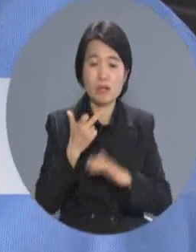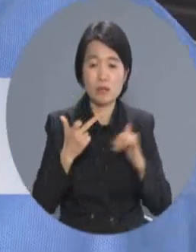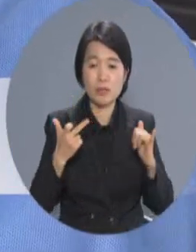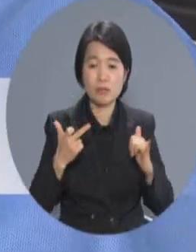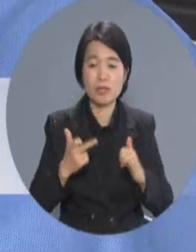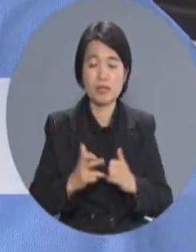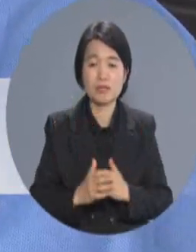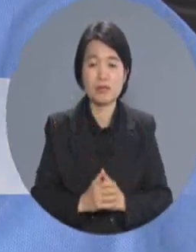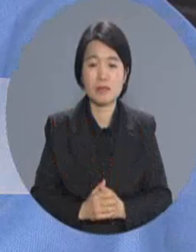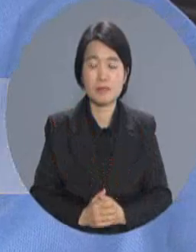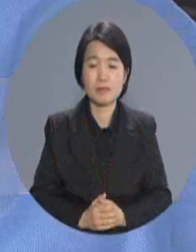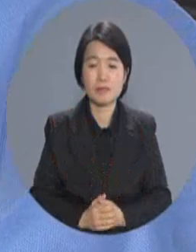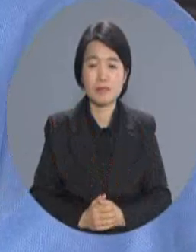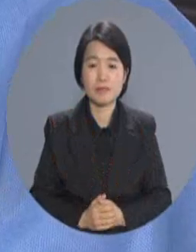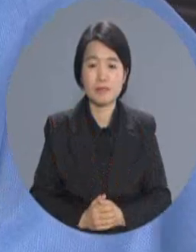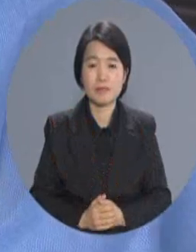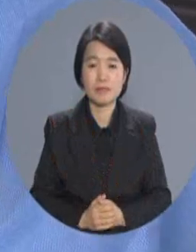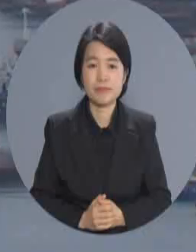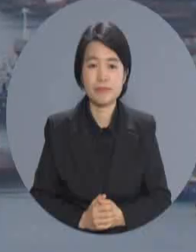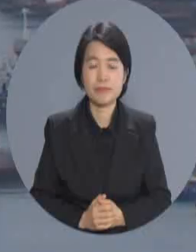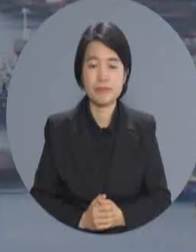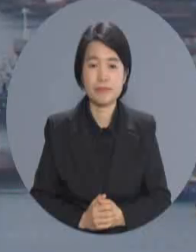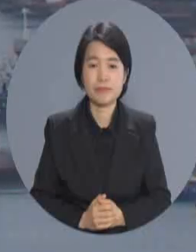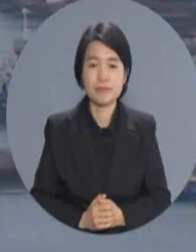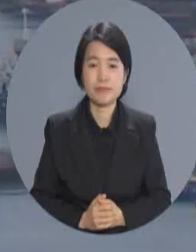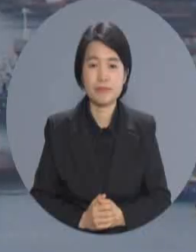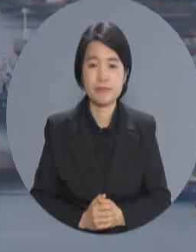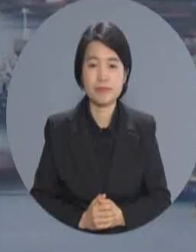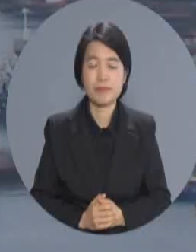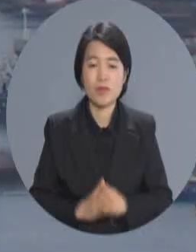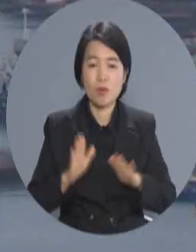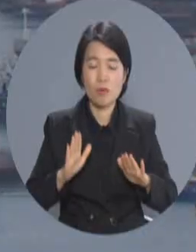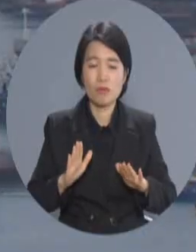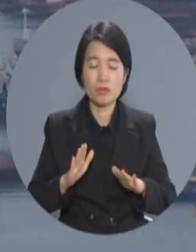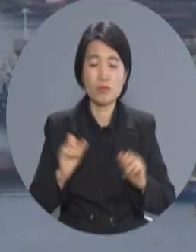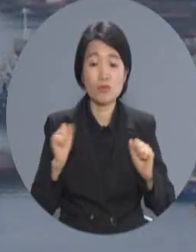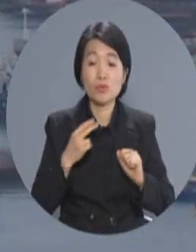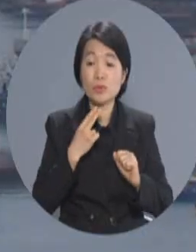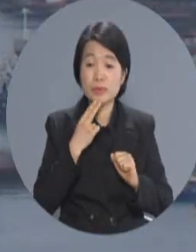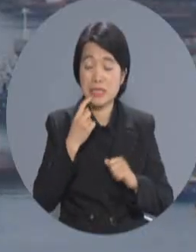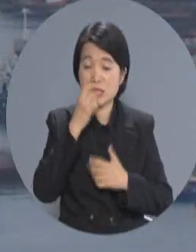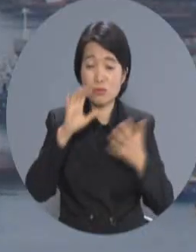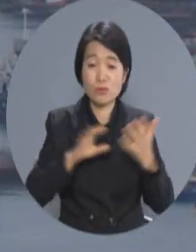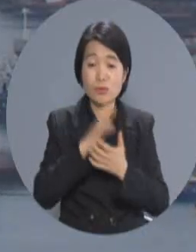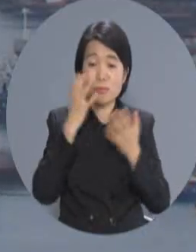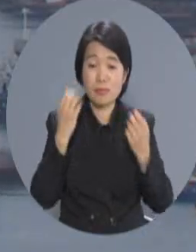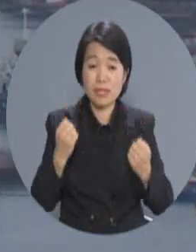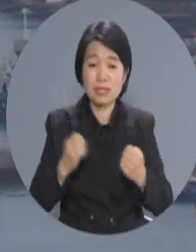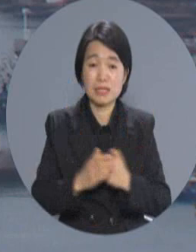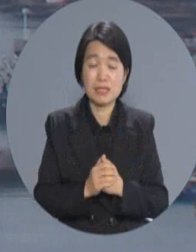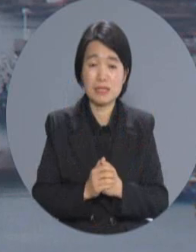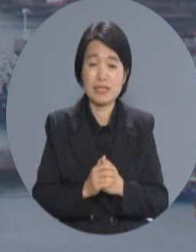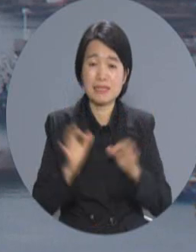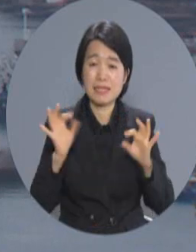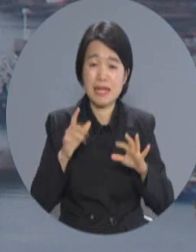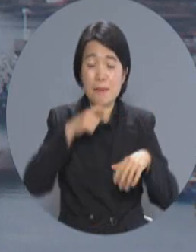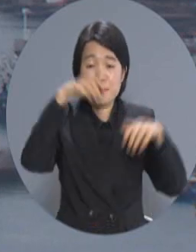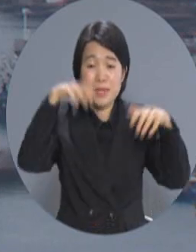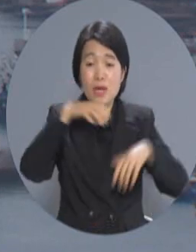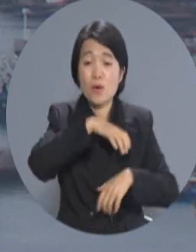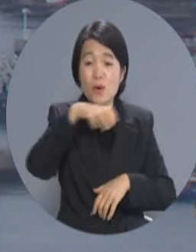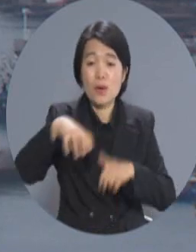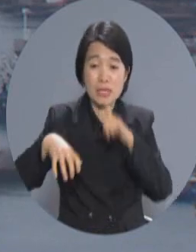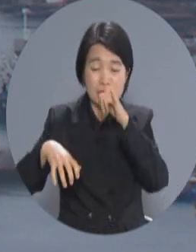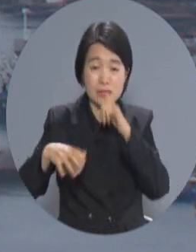고흥은 17명이 확진됐습니다 오늘도 큰 추위 없이 구름만 많은 가운데 한때 비가 오는 곳도